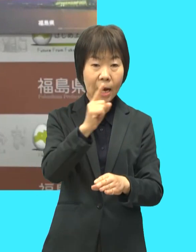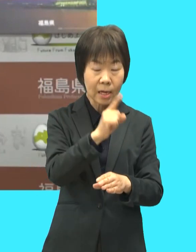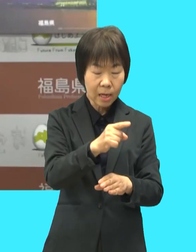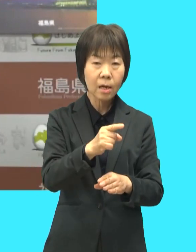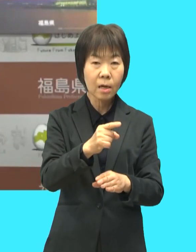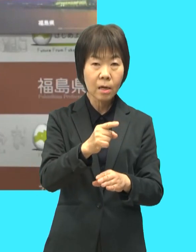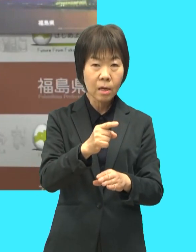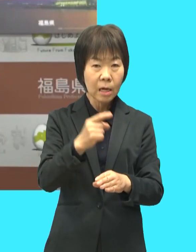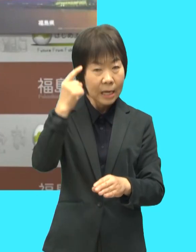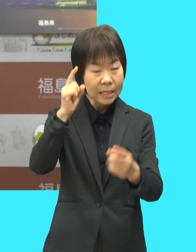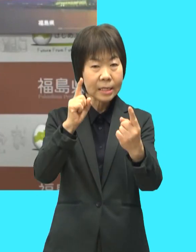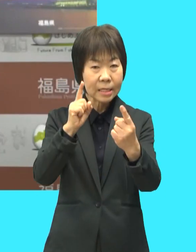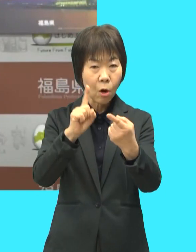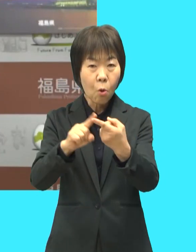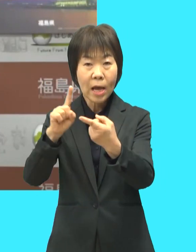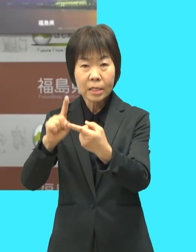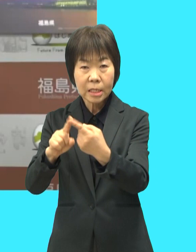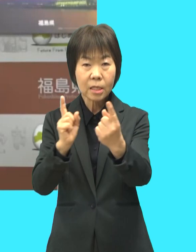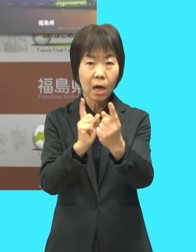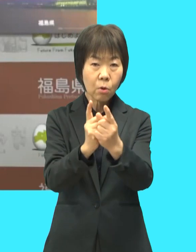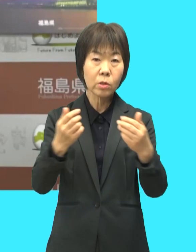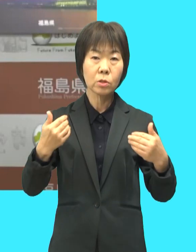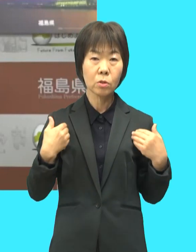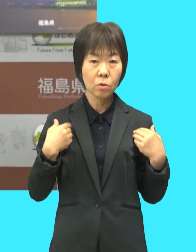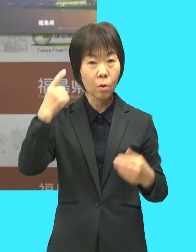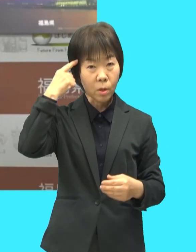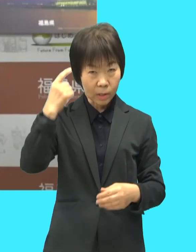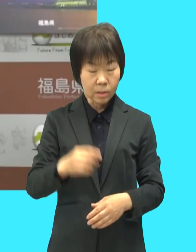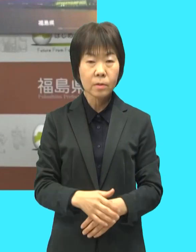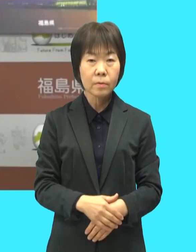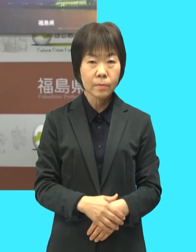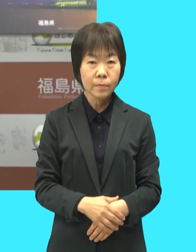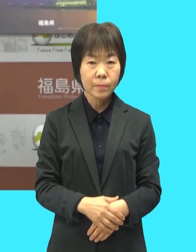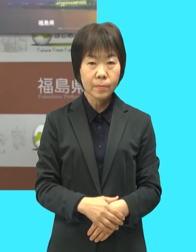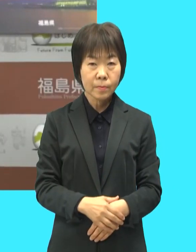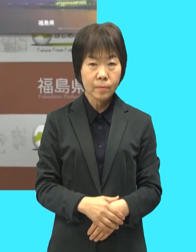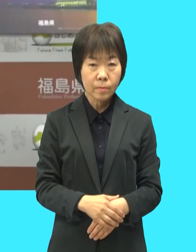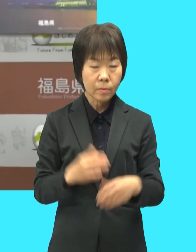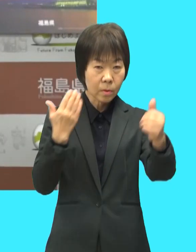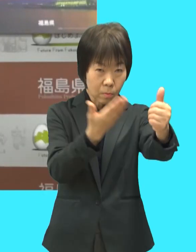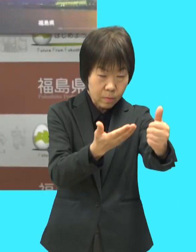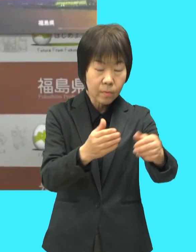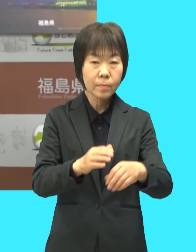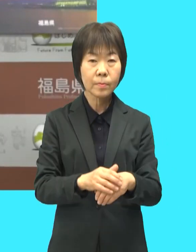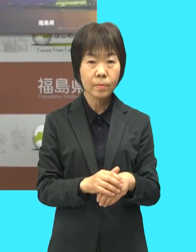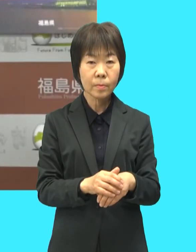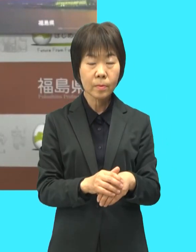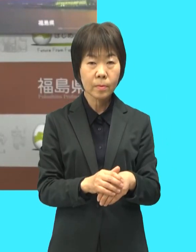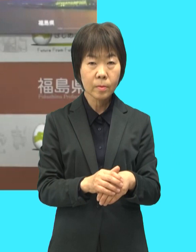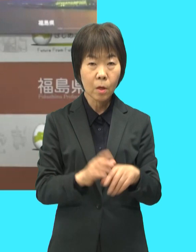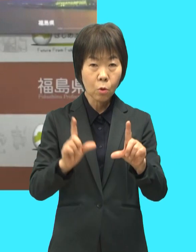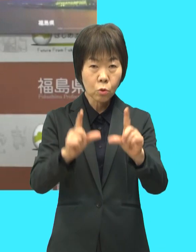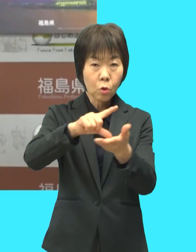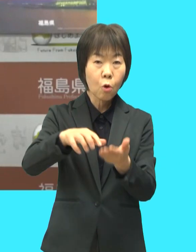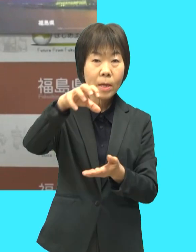やはり臨機応変に対応していく必要があろうかと思います。 1点確認ですが、東京